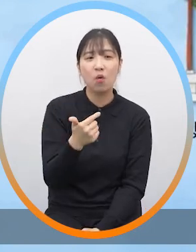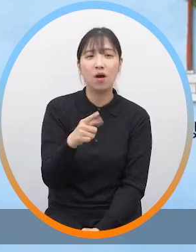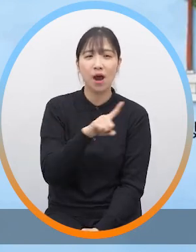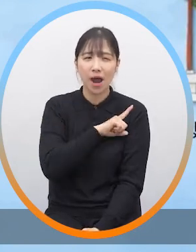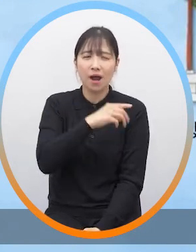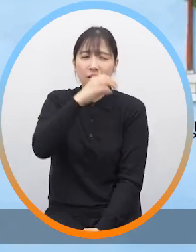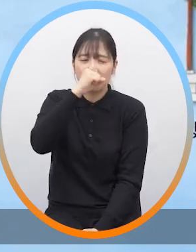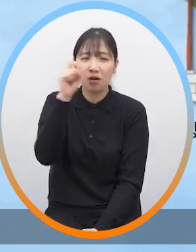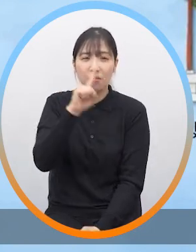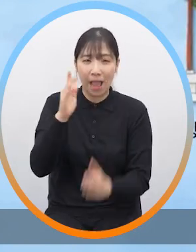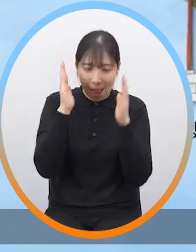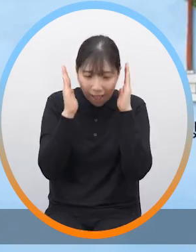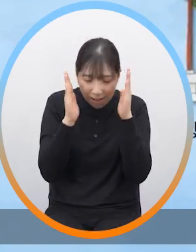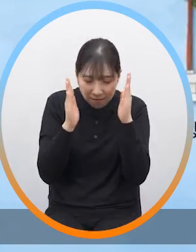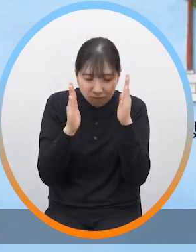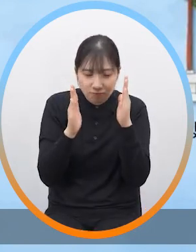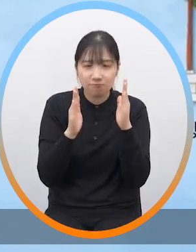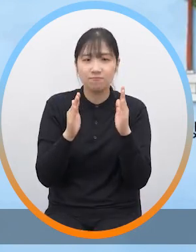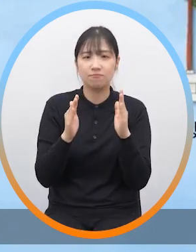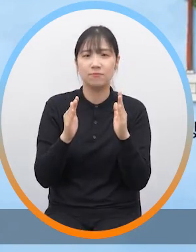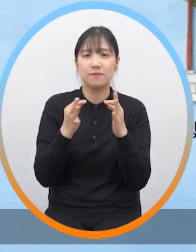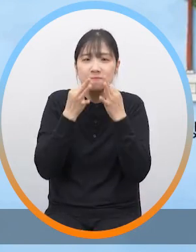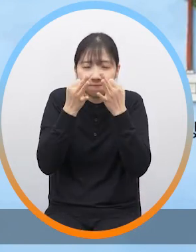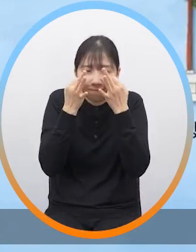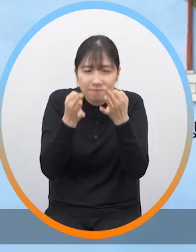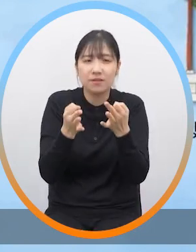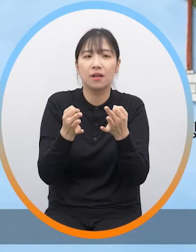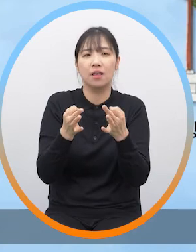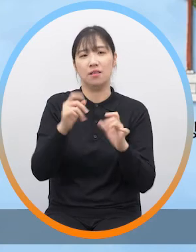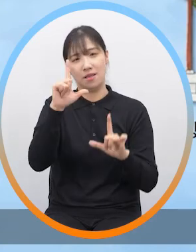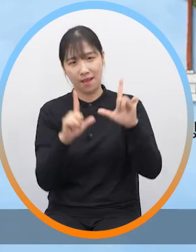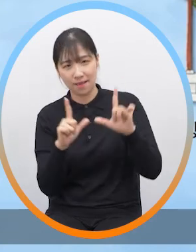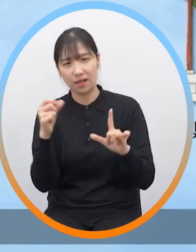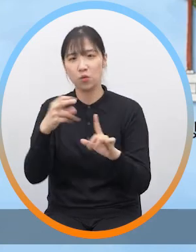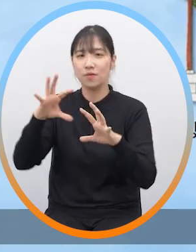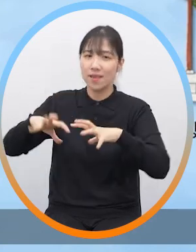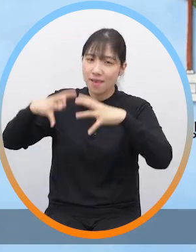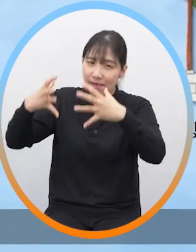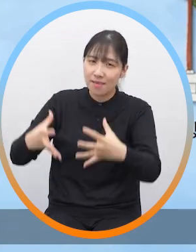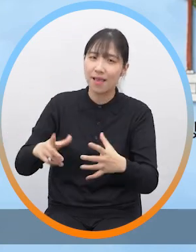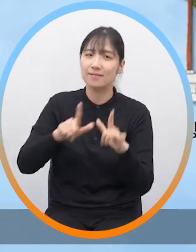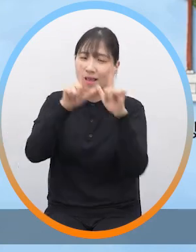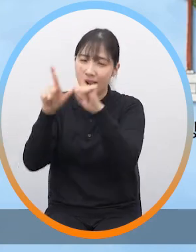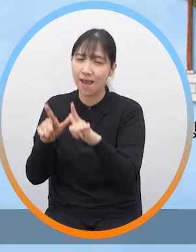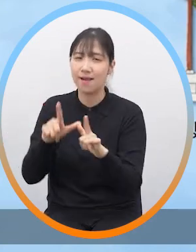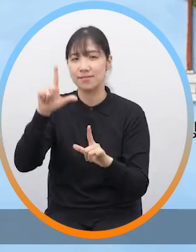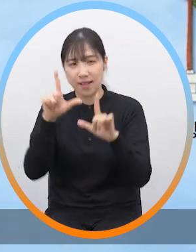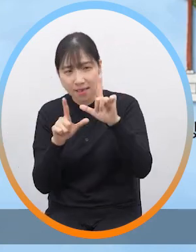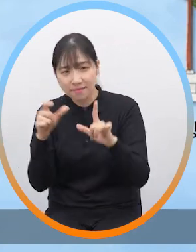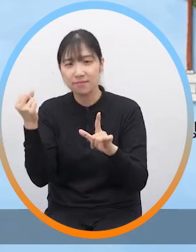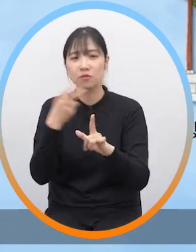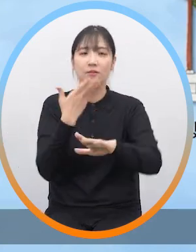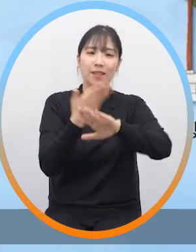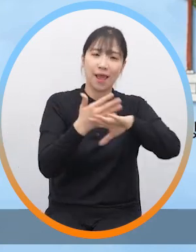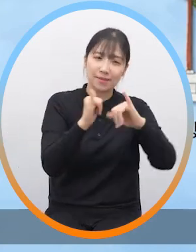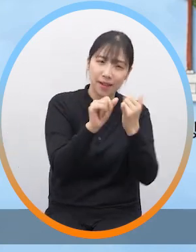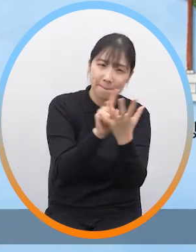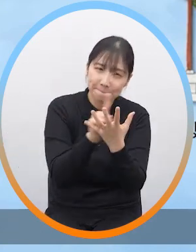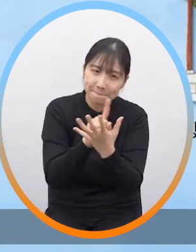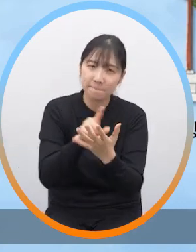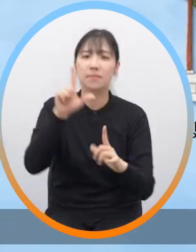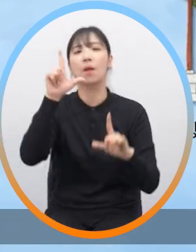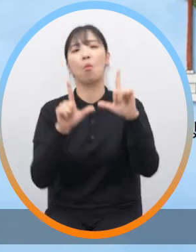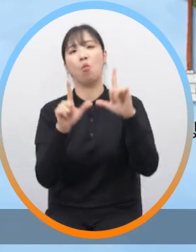게 학문하는 자세, 세상을 살아가는 자세, 다른 사람을 대하는 자세, 이런